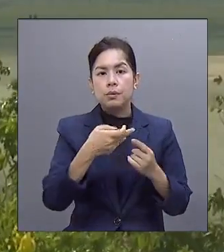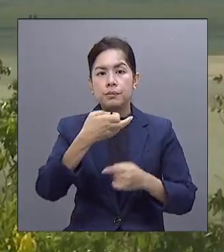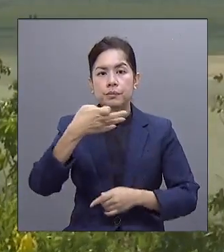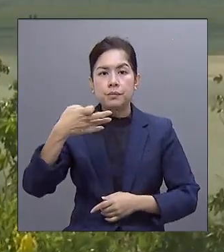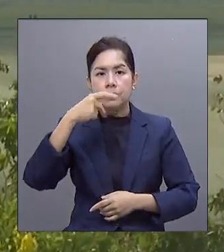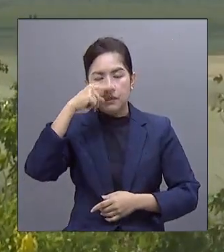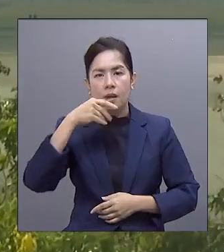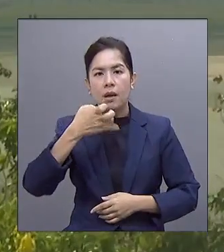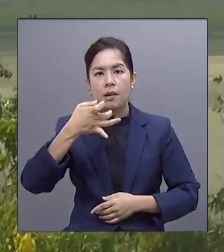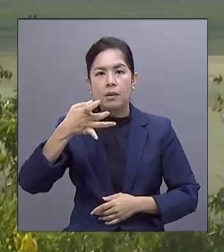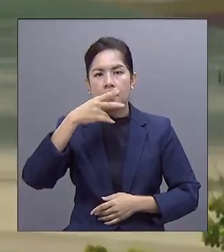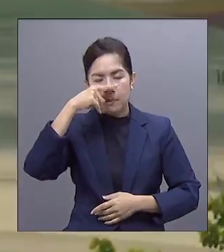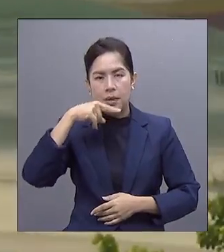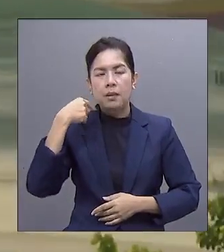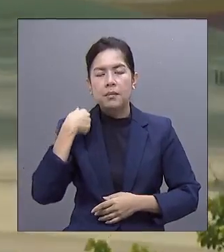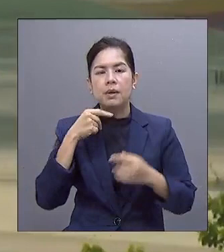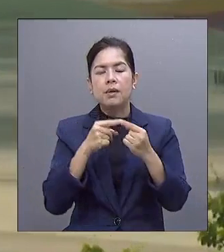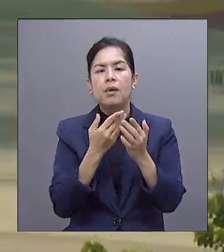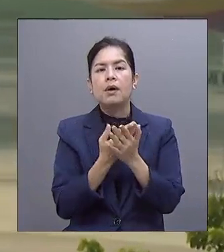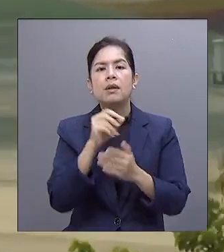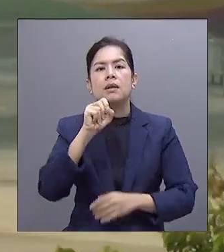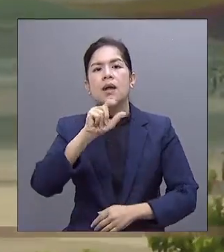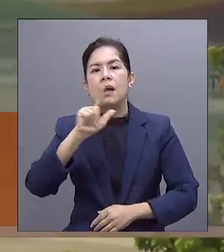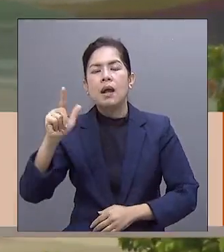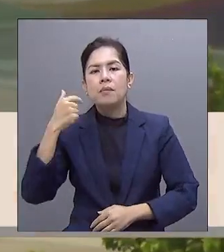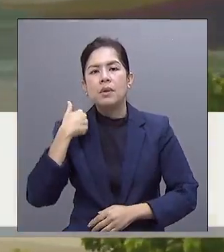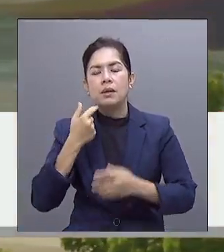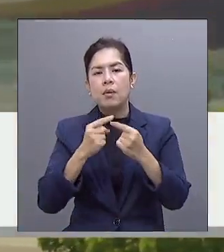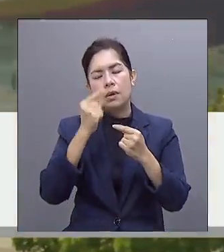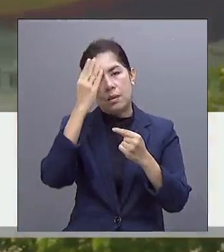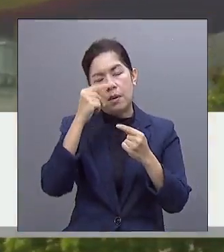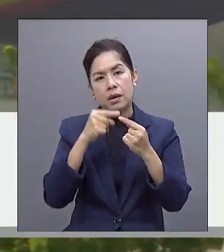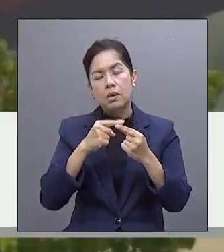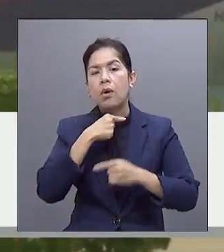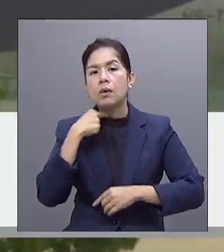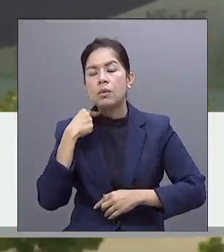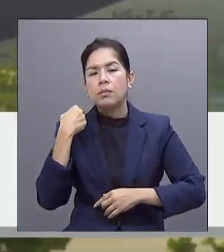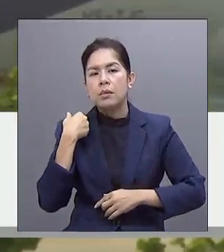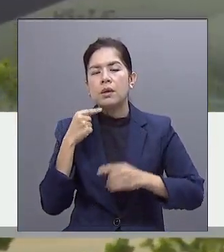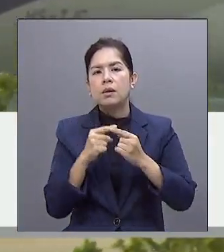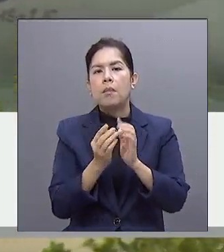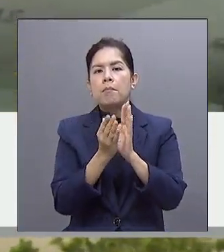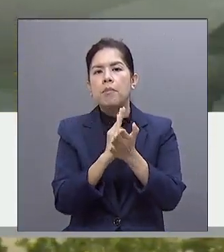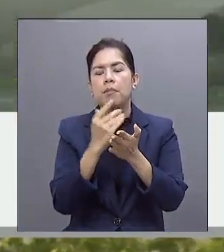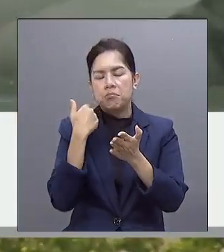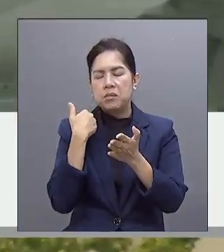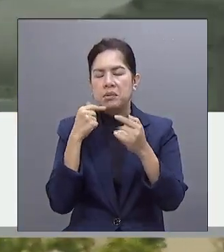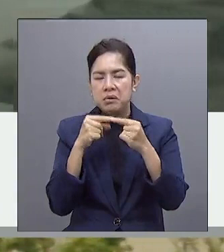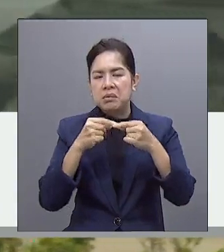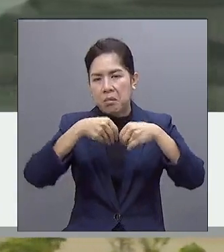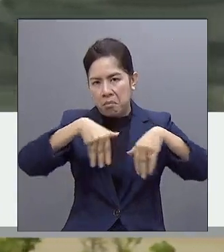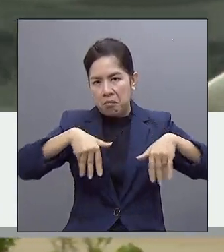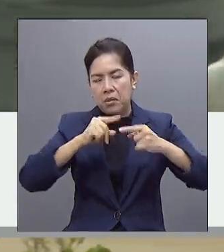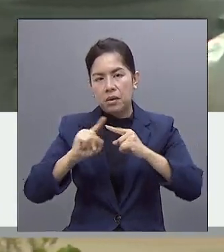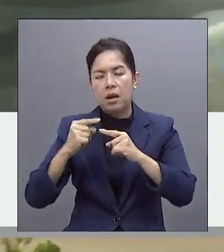แสนล้านบาทเลยนะคะแต่ที่ยังคงขาดทุนอยู่ก็มาจากการปรับโครงสร้างหนี้ถึง 5,200ล้านบาทค่ะและ